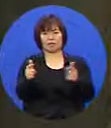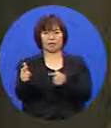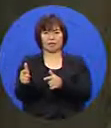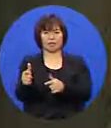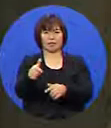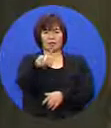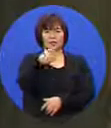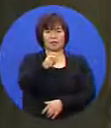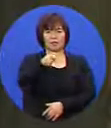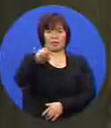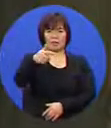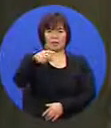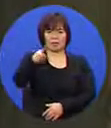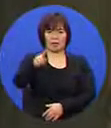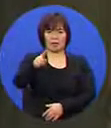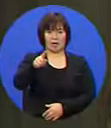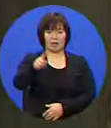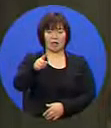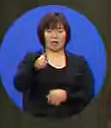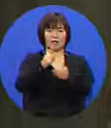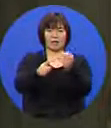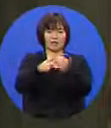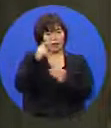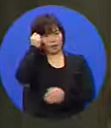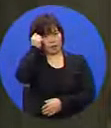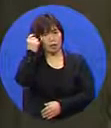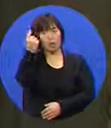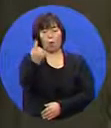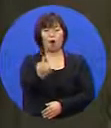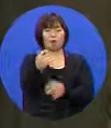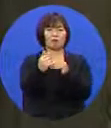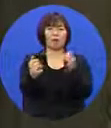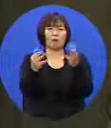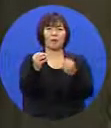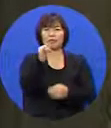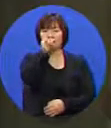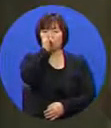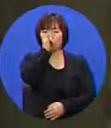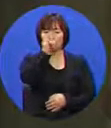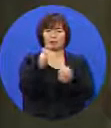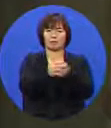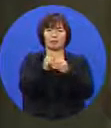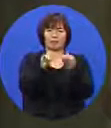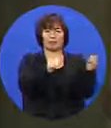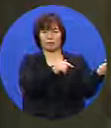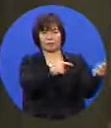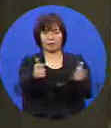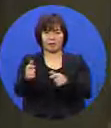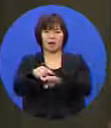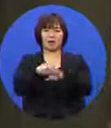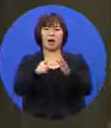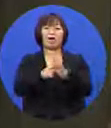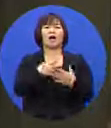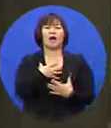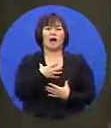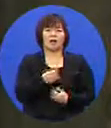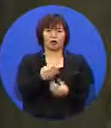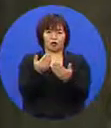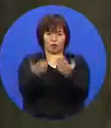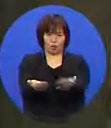금산사 템플 스테이를 찾고 있습니다. 이분들에게 마음을